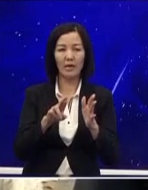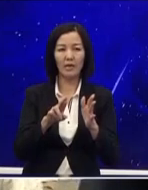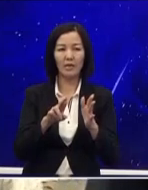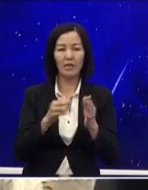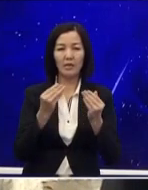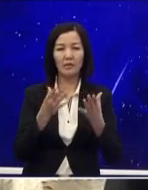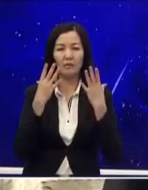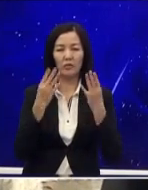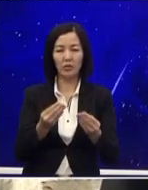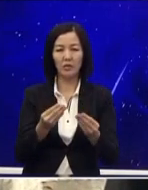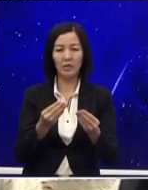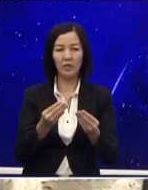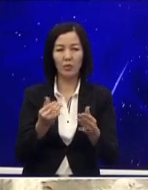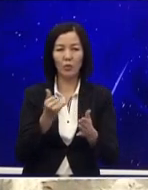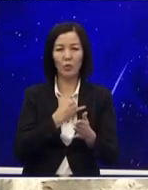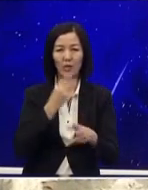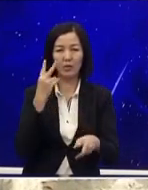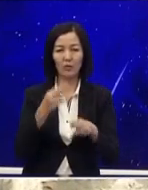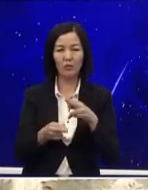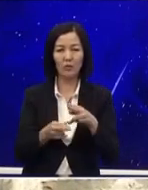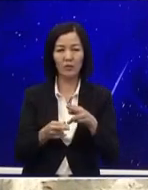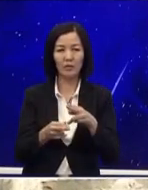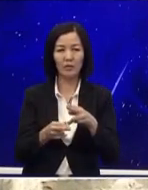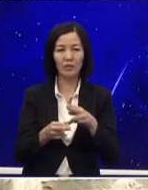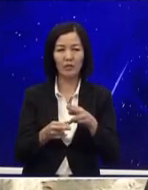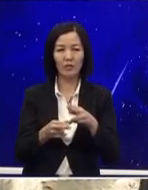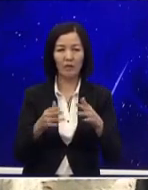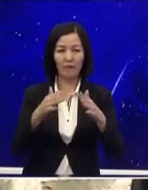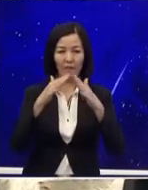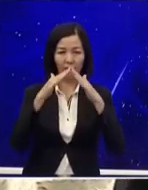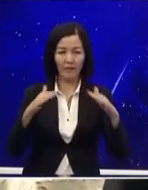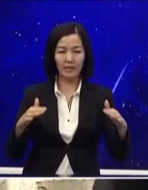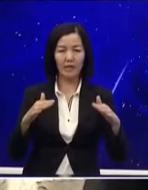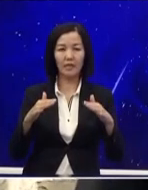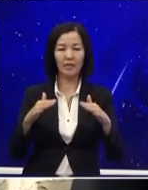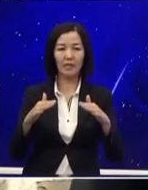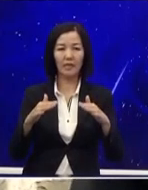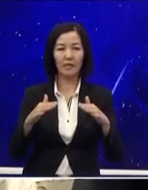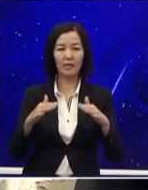На сегодняшний день у нас закончился фасадные работы.